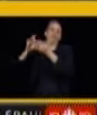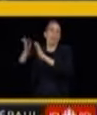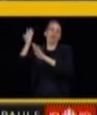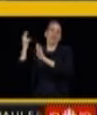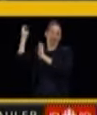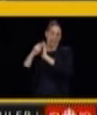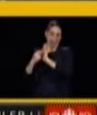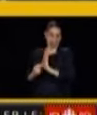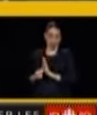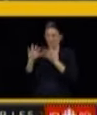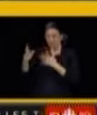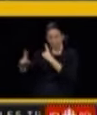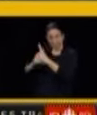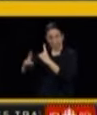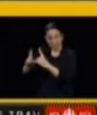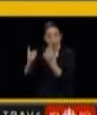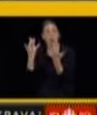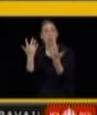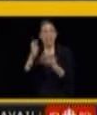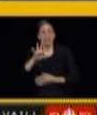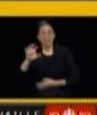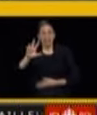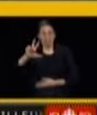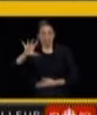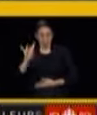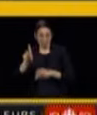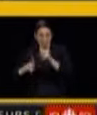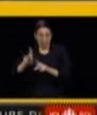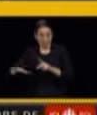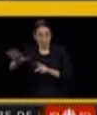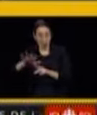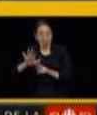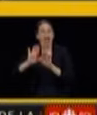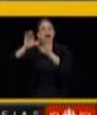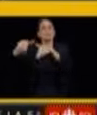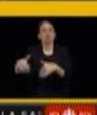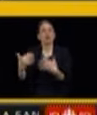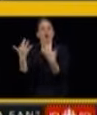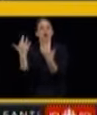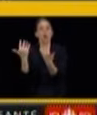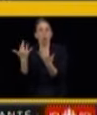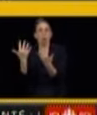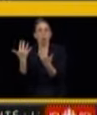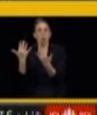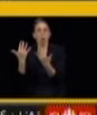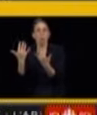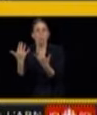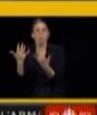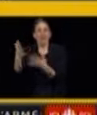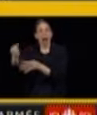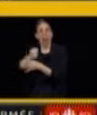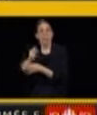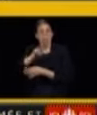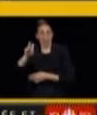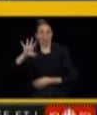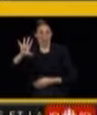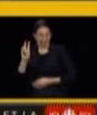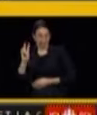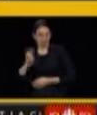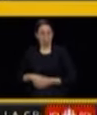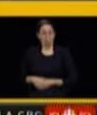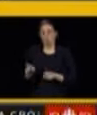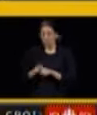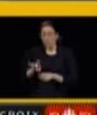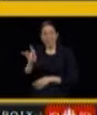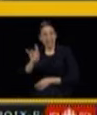des entrevues avec 538 personnes qui ont mené à 256 confirmations d'embauche. Il y a 80 personnes qui se